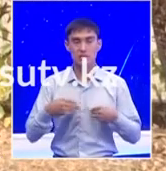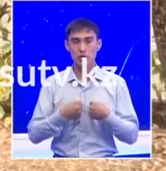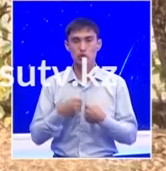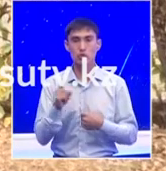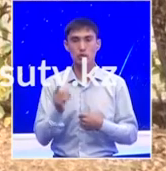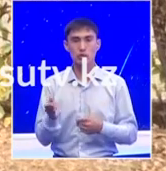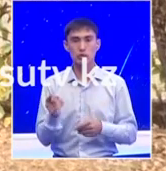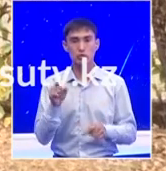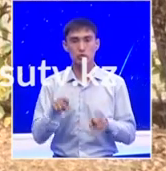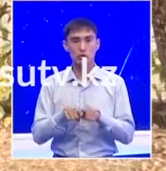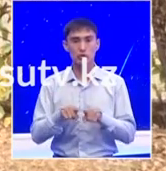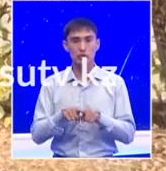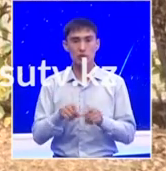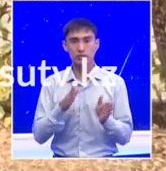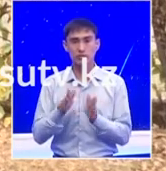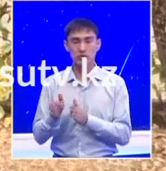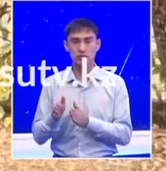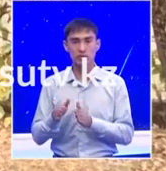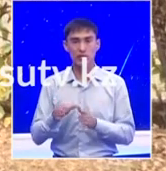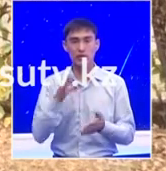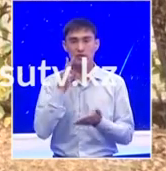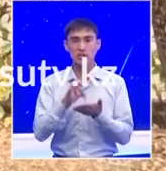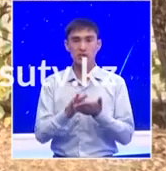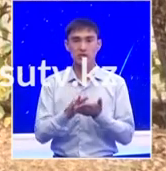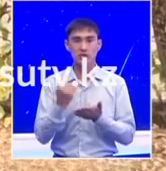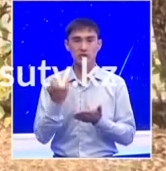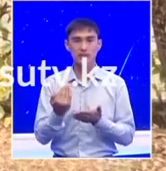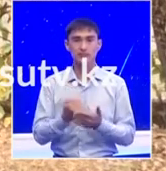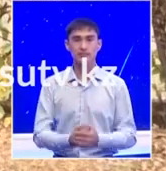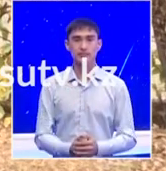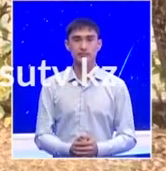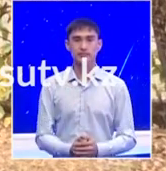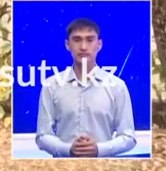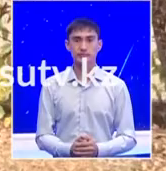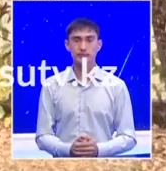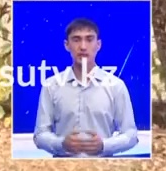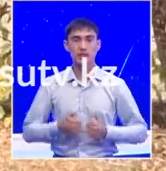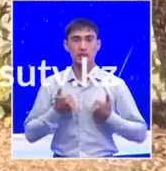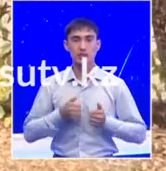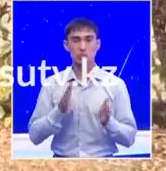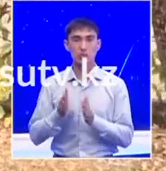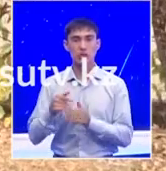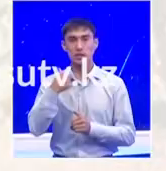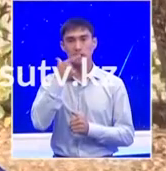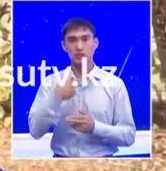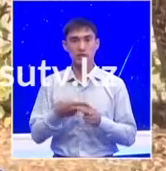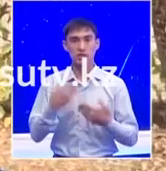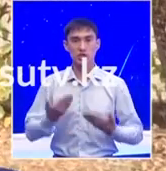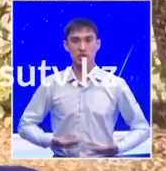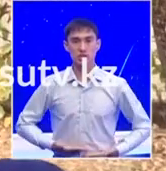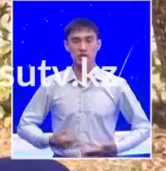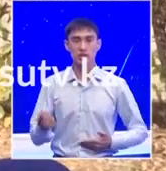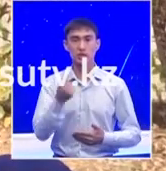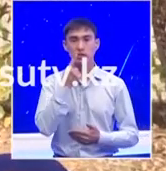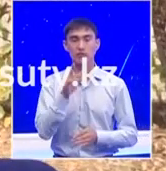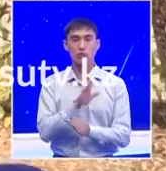тоже также были дисциплинированы, ответственные. Старались быть порядочными в этой жизни. Так недавно